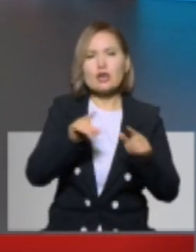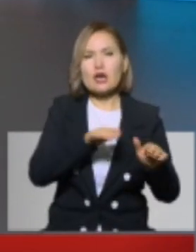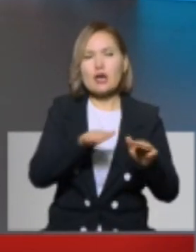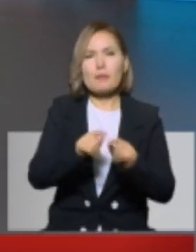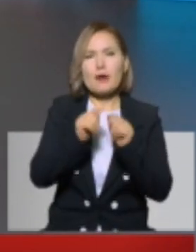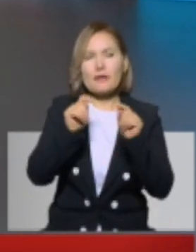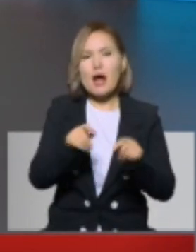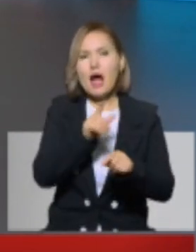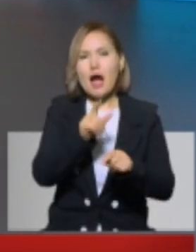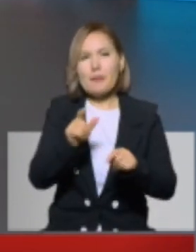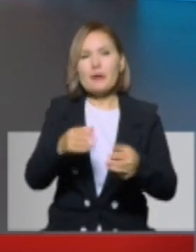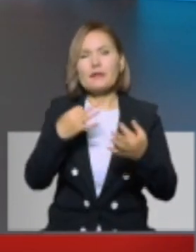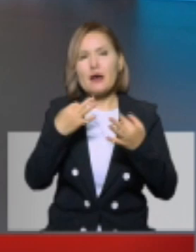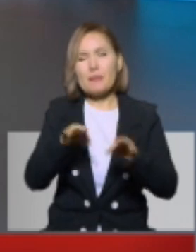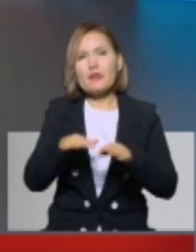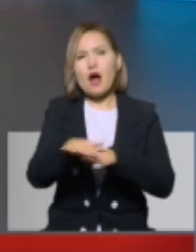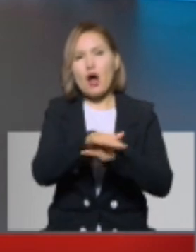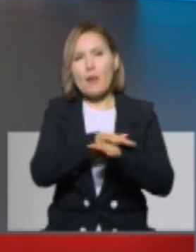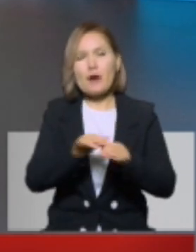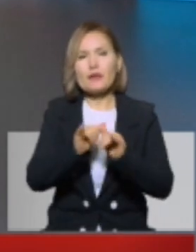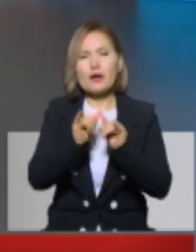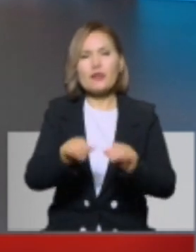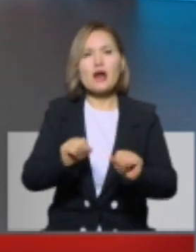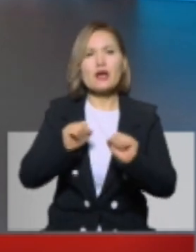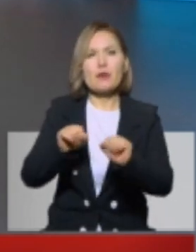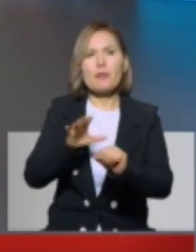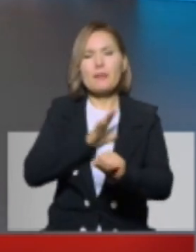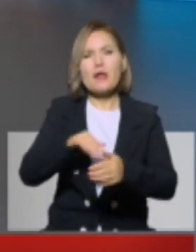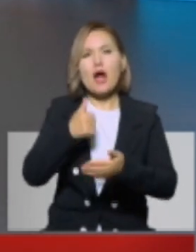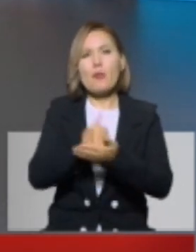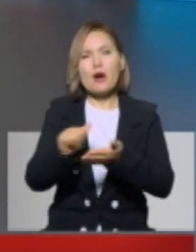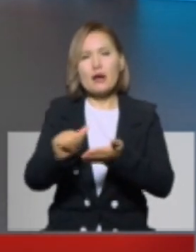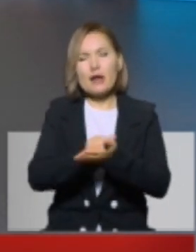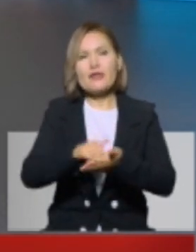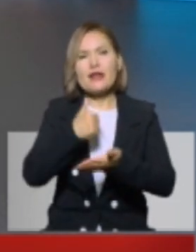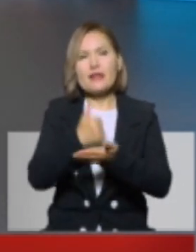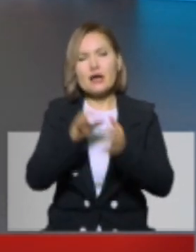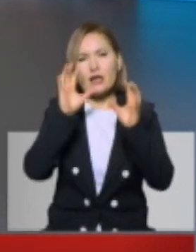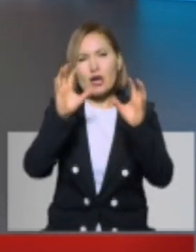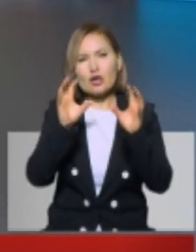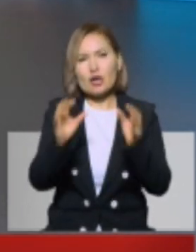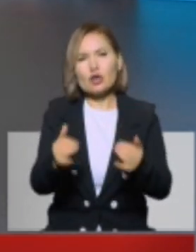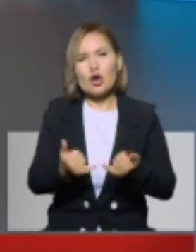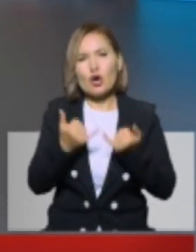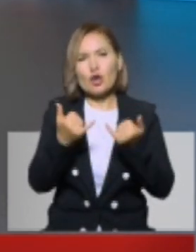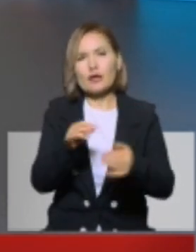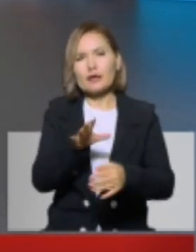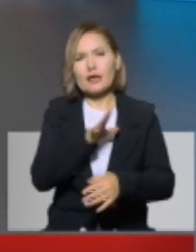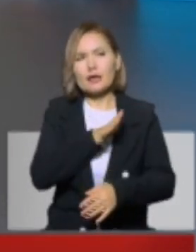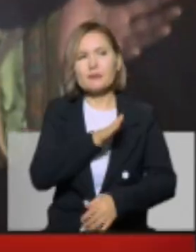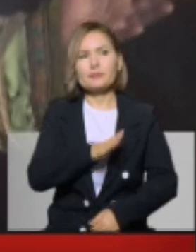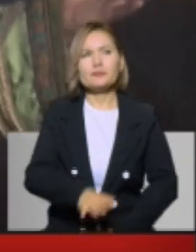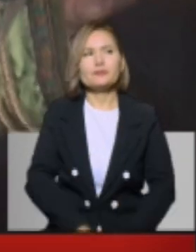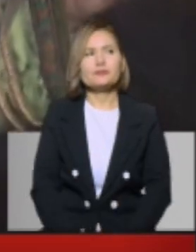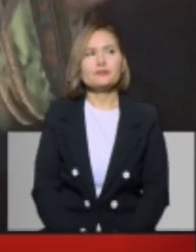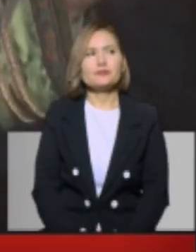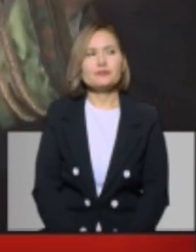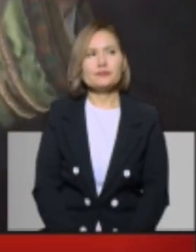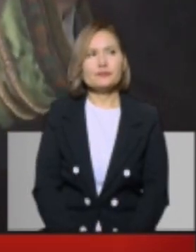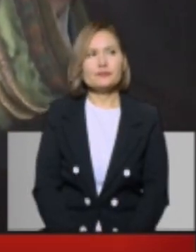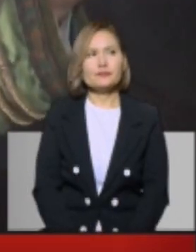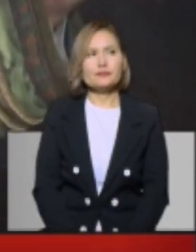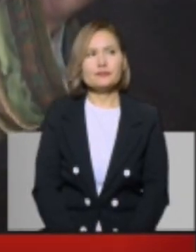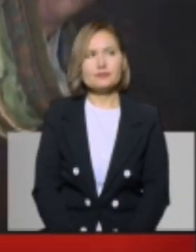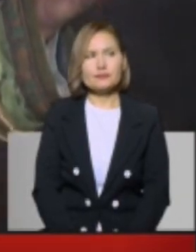Шарада азаматтардың еркіндігі мен қоғам дамуына кепілі болған бас құжаттың негіздері ұлықталды. Ва күллі